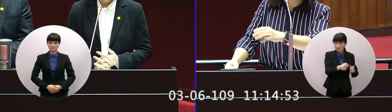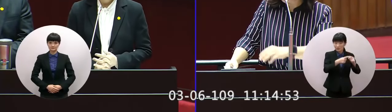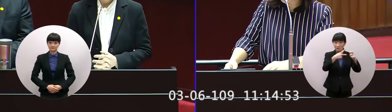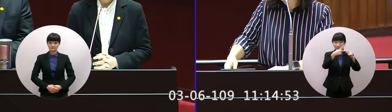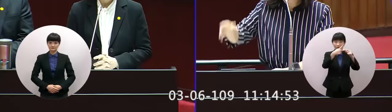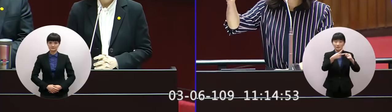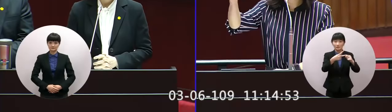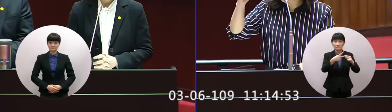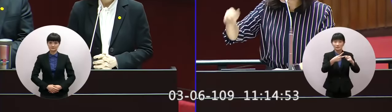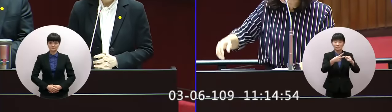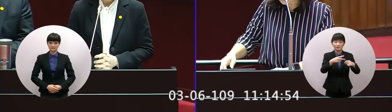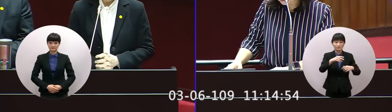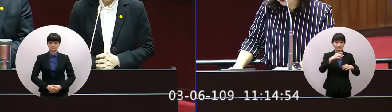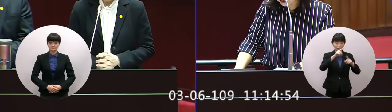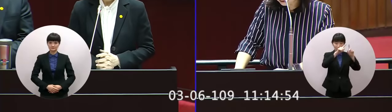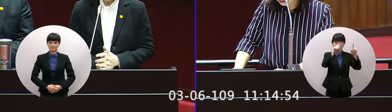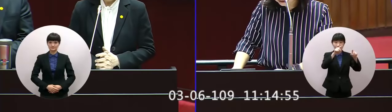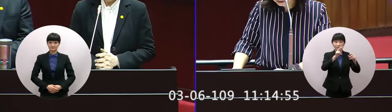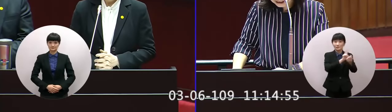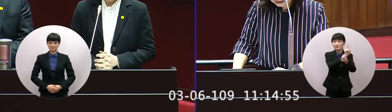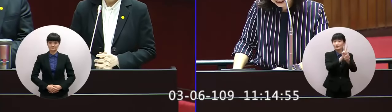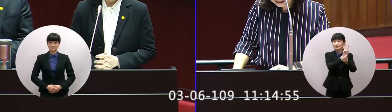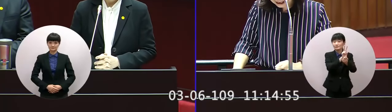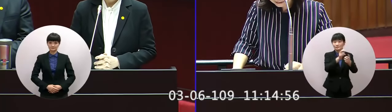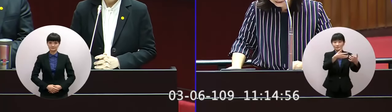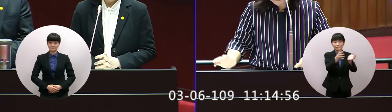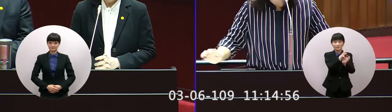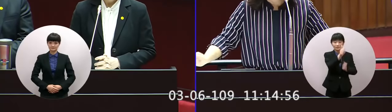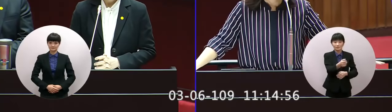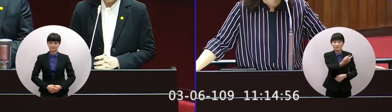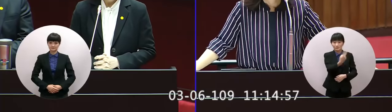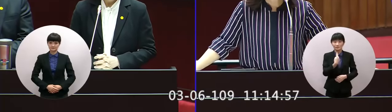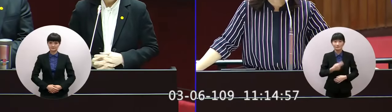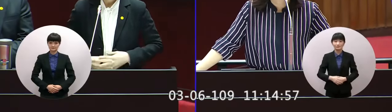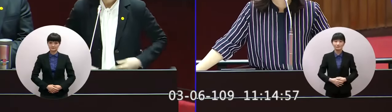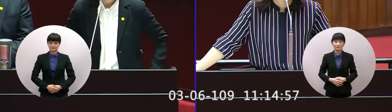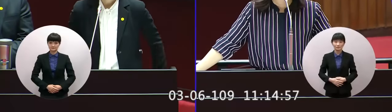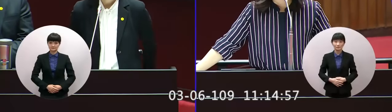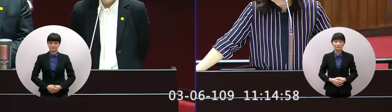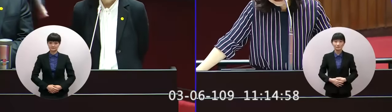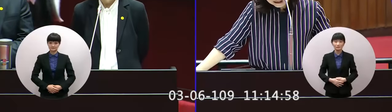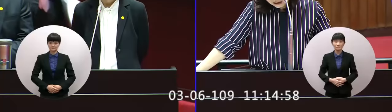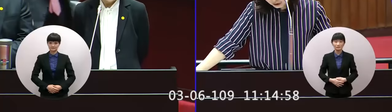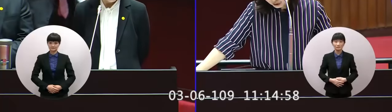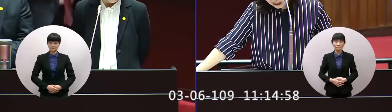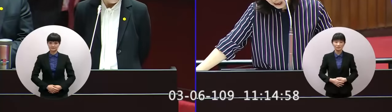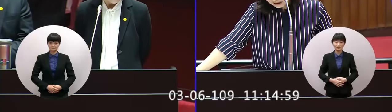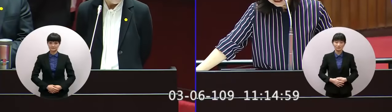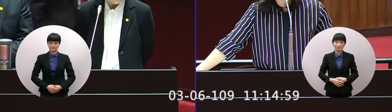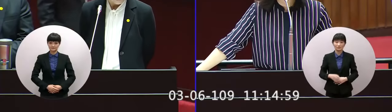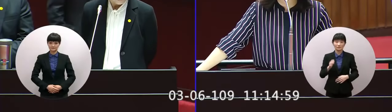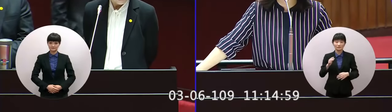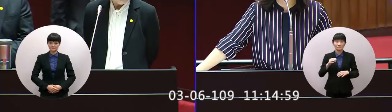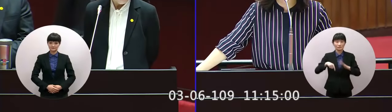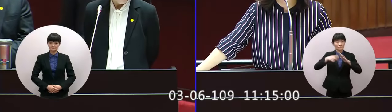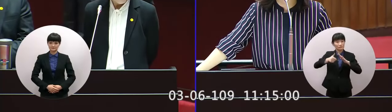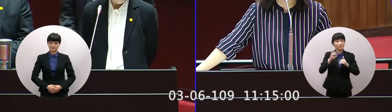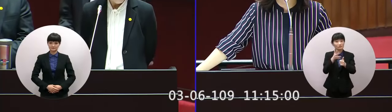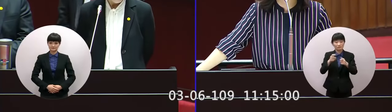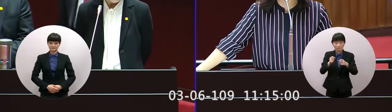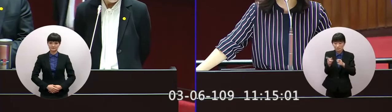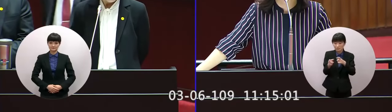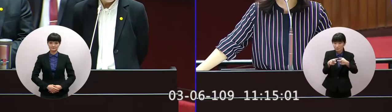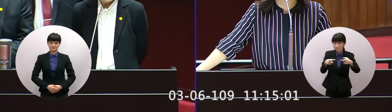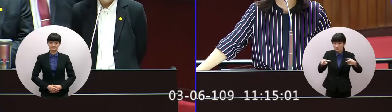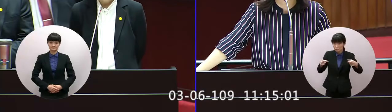个请商务部我们林佳龙部长都上来一下。院长，振兴抵用券呐、啊，现在传出就是说